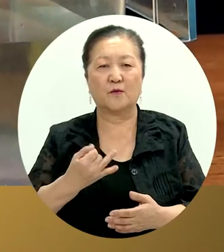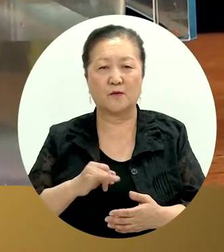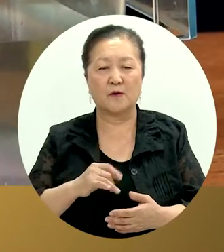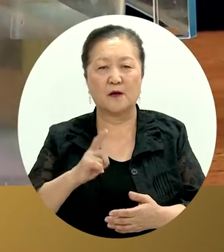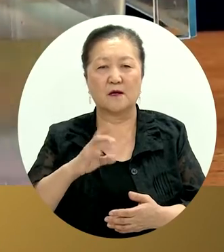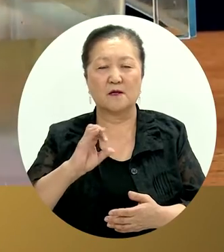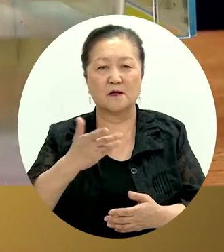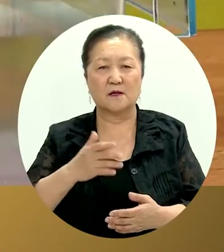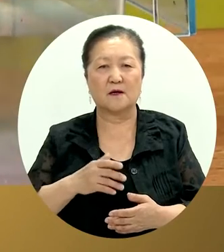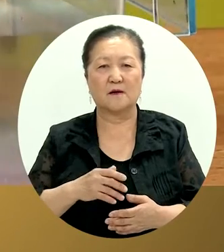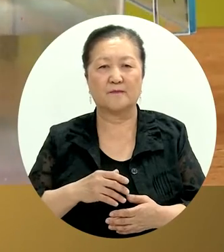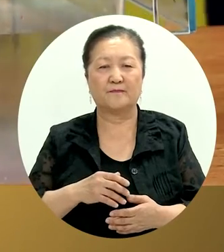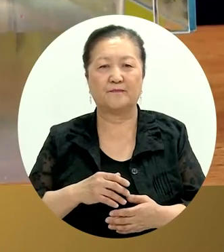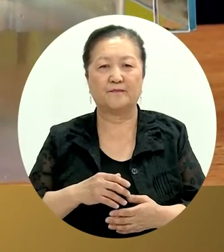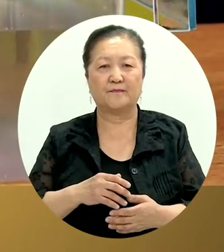хэсэг.